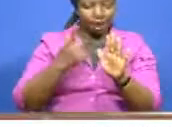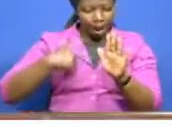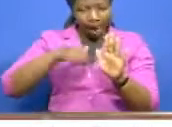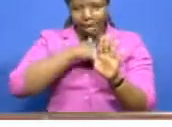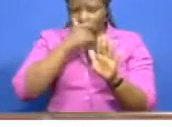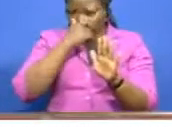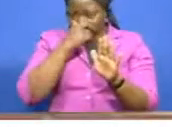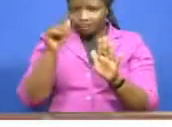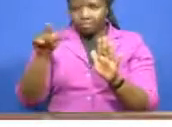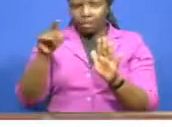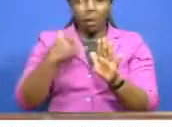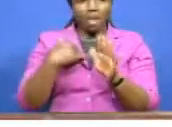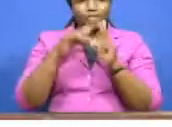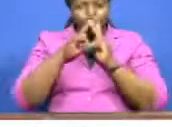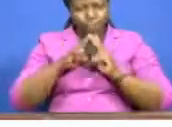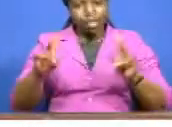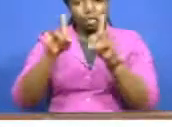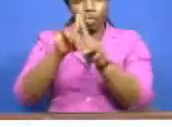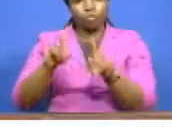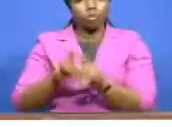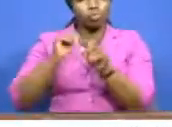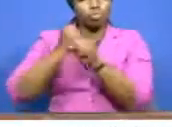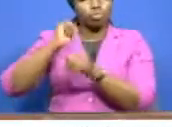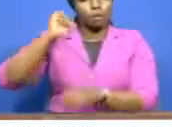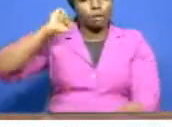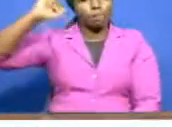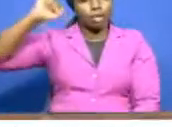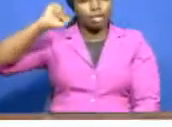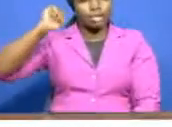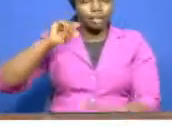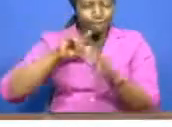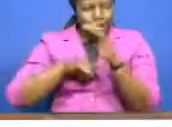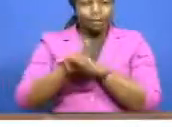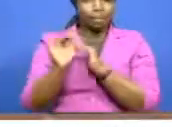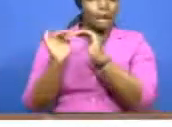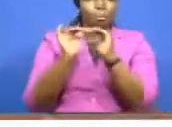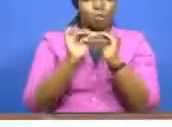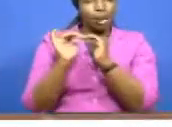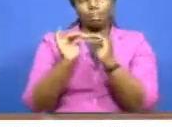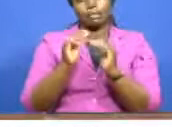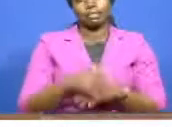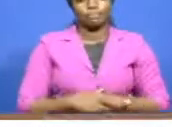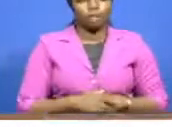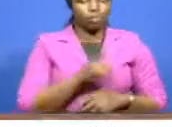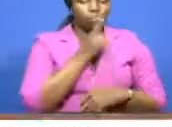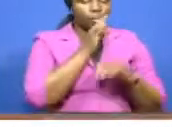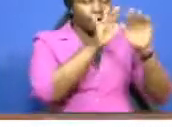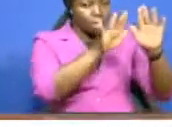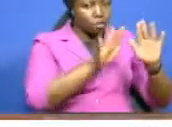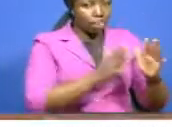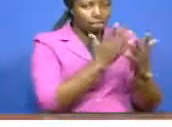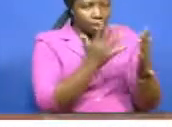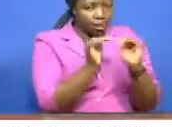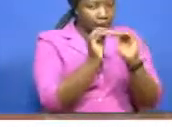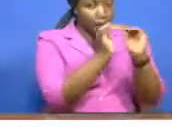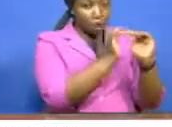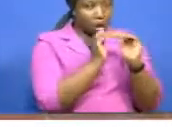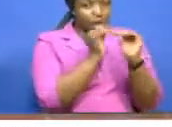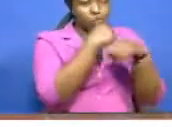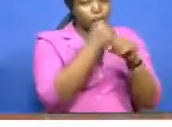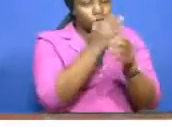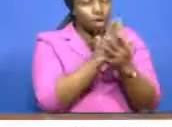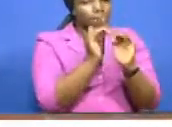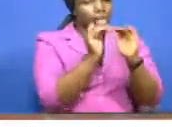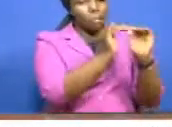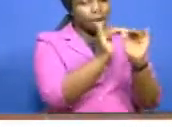amani na wafanye siasa yao kidemokrasia. Manake cha muhimu pale ni demokrasia, kuhakikisha ya kwamba inadumu.